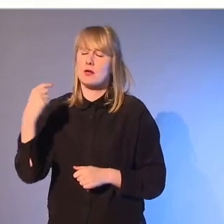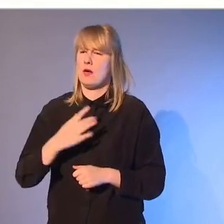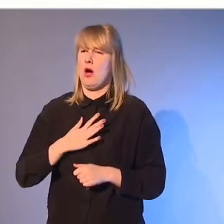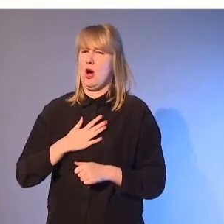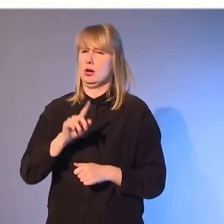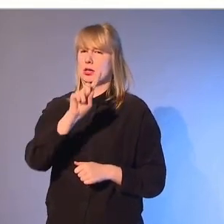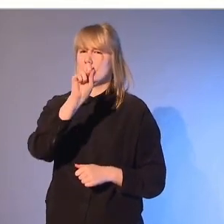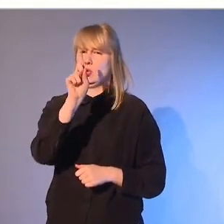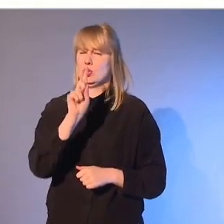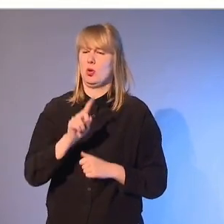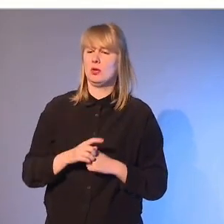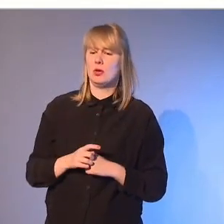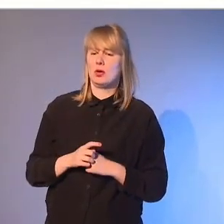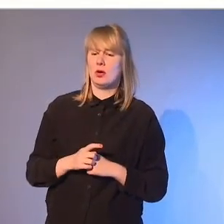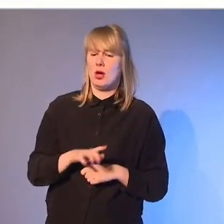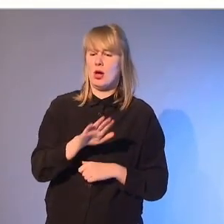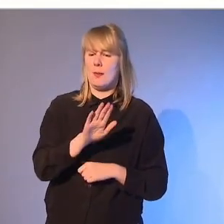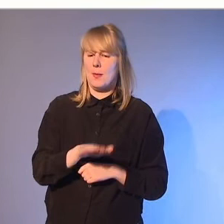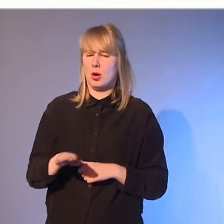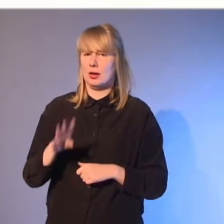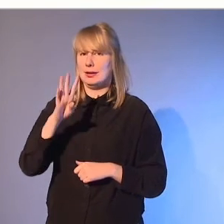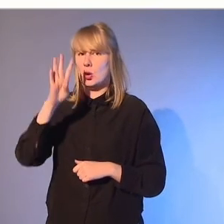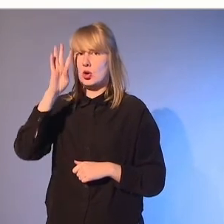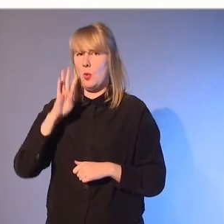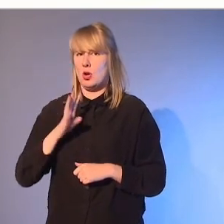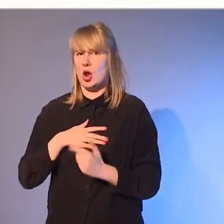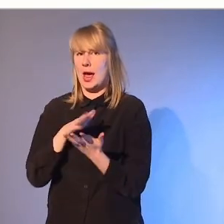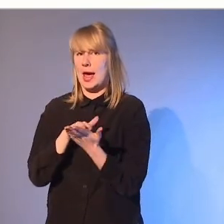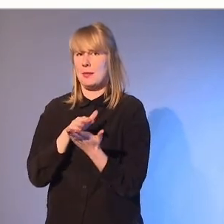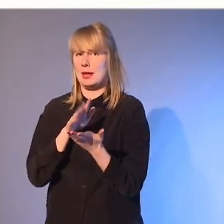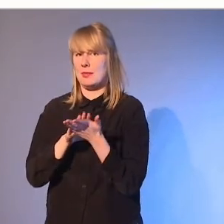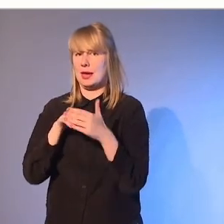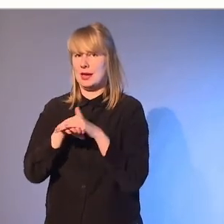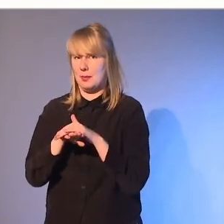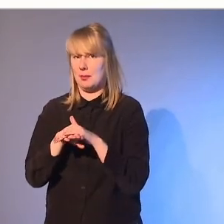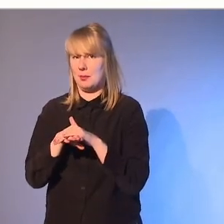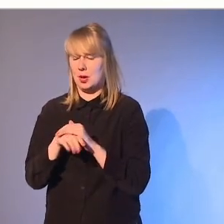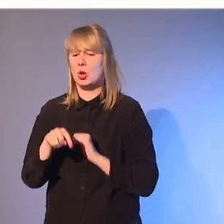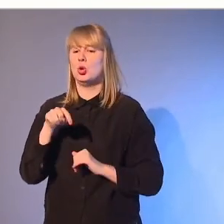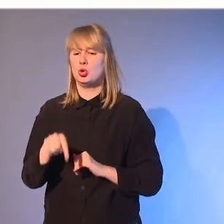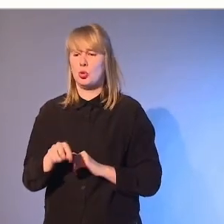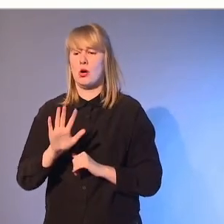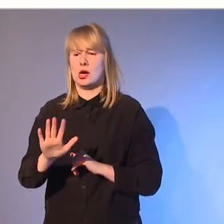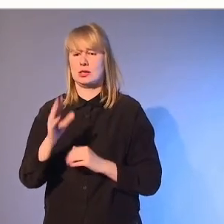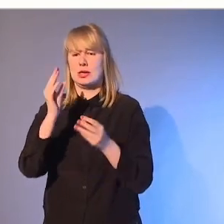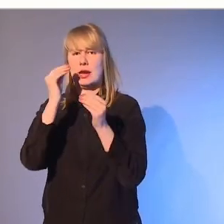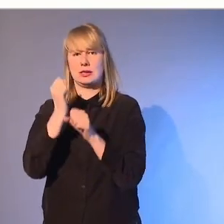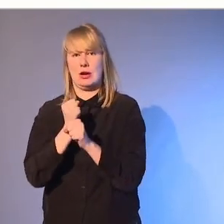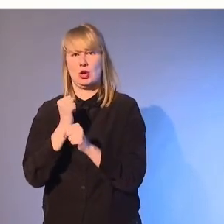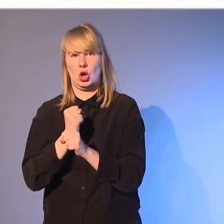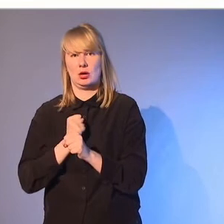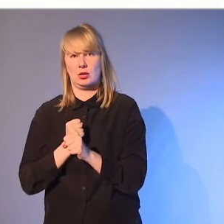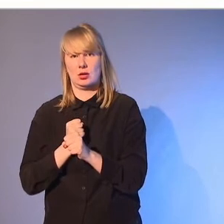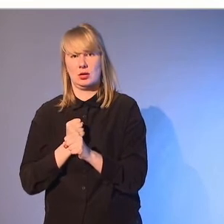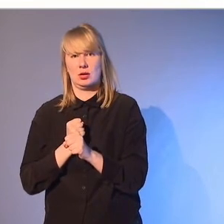stiller noen spørsmål når ungen på 9 år kommer hjem med en iPad og får beskjed om at nå skal det være læringsverktøy. Og når han